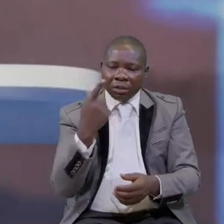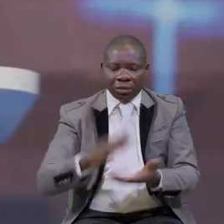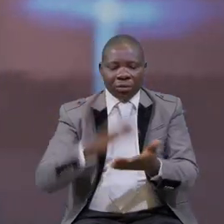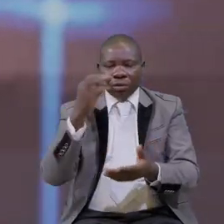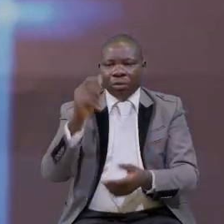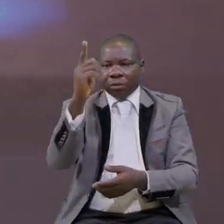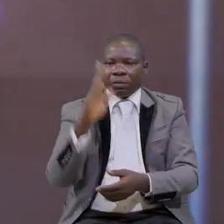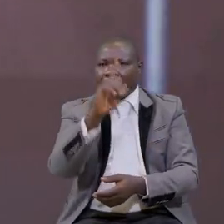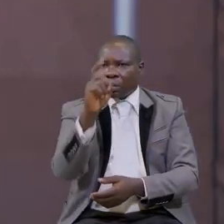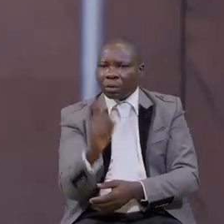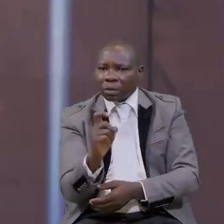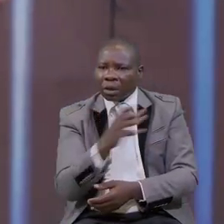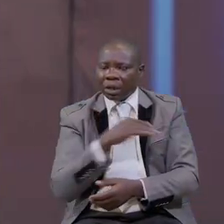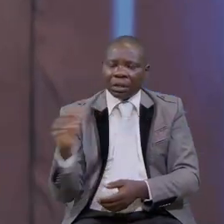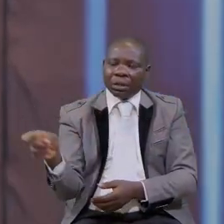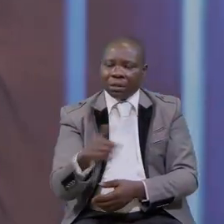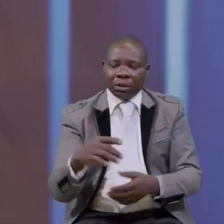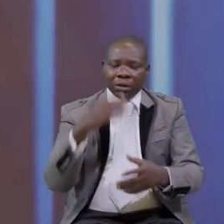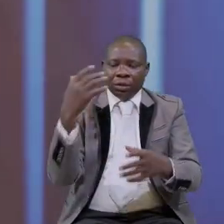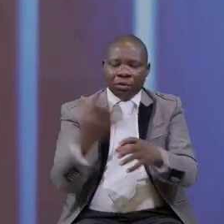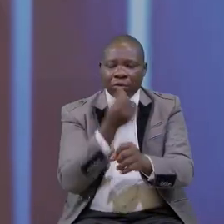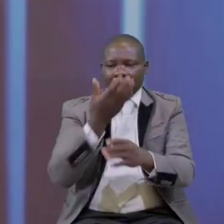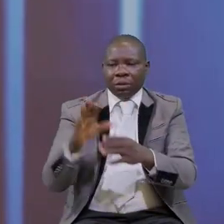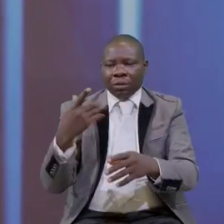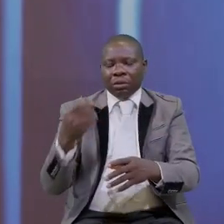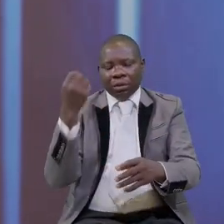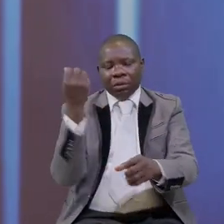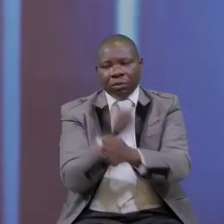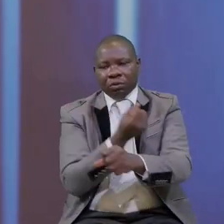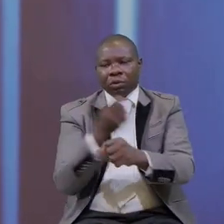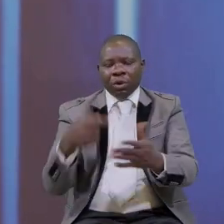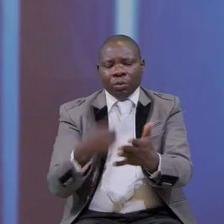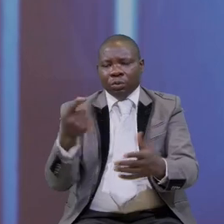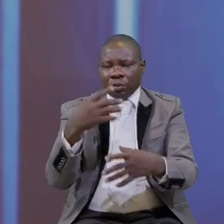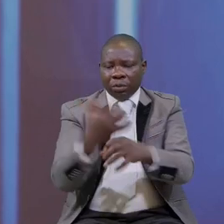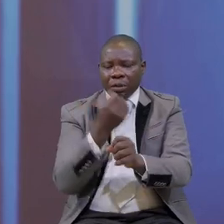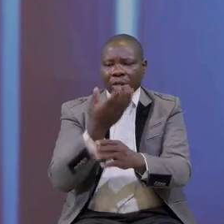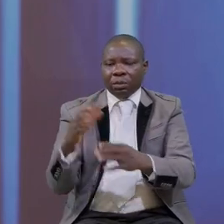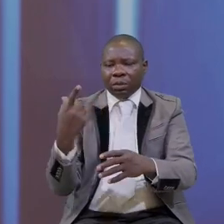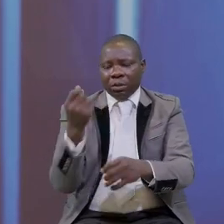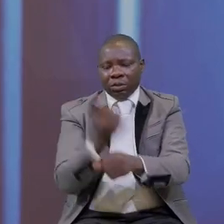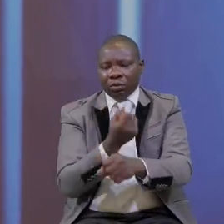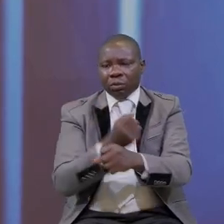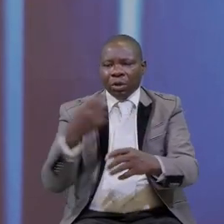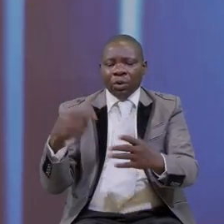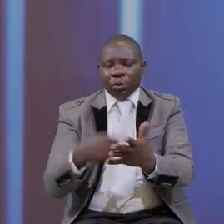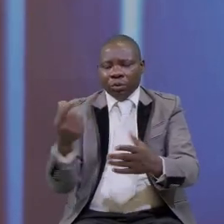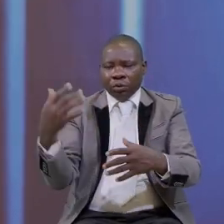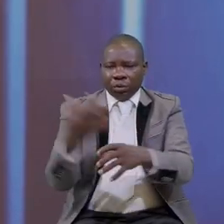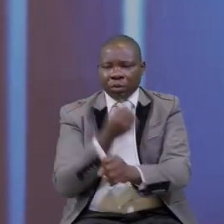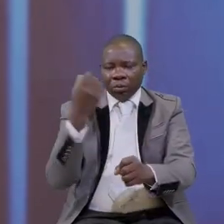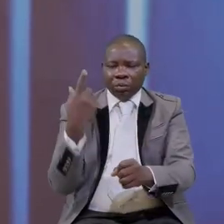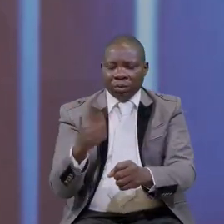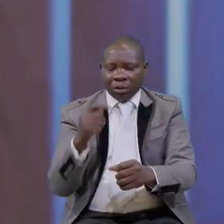Et ôta la pierre. Une fois que tu ôtes la pierre, une fois que tu ôtes la pierre